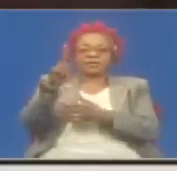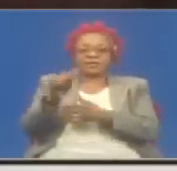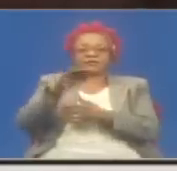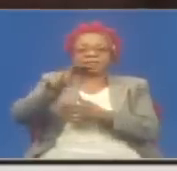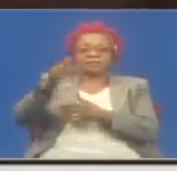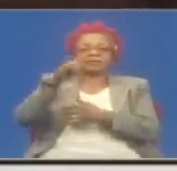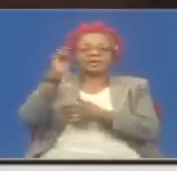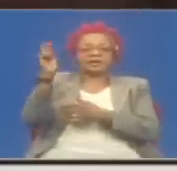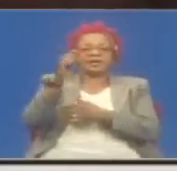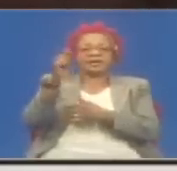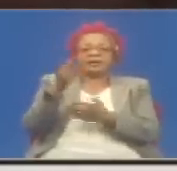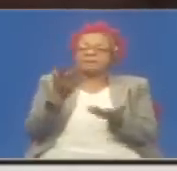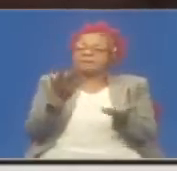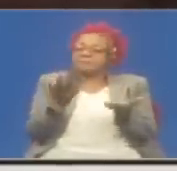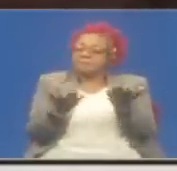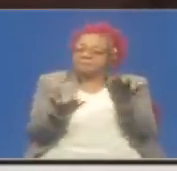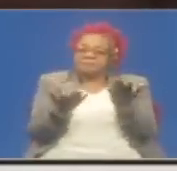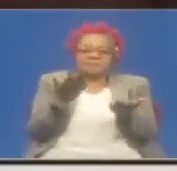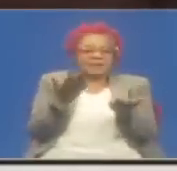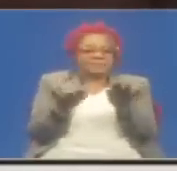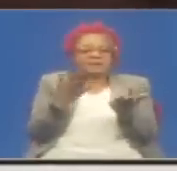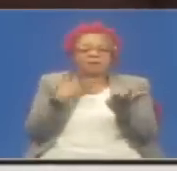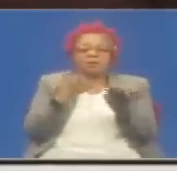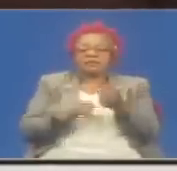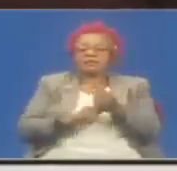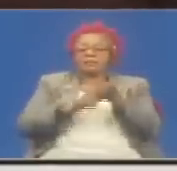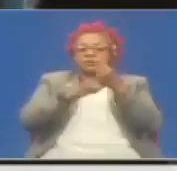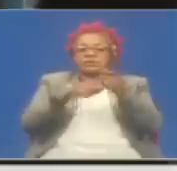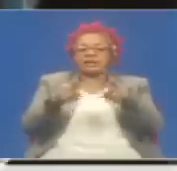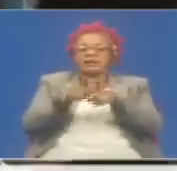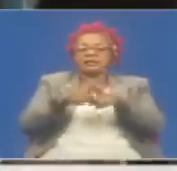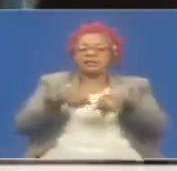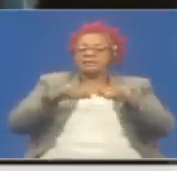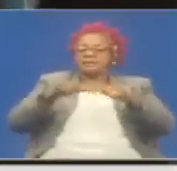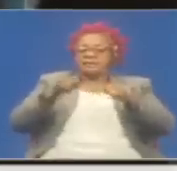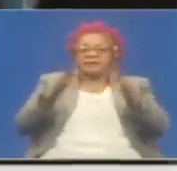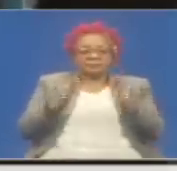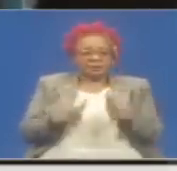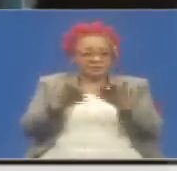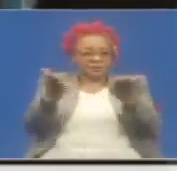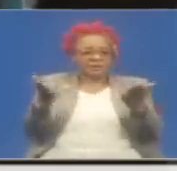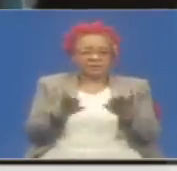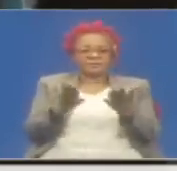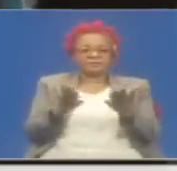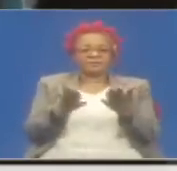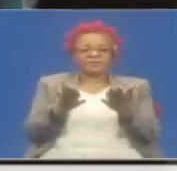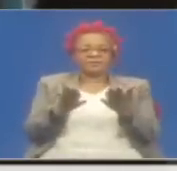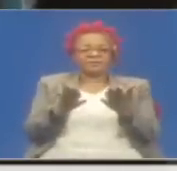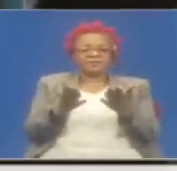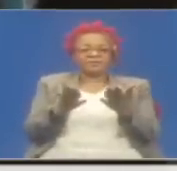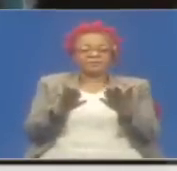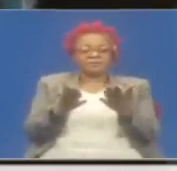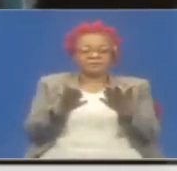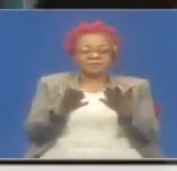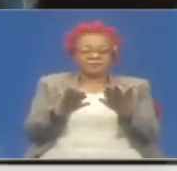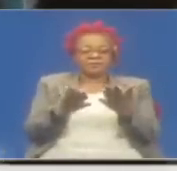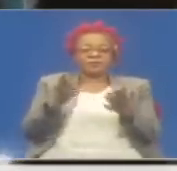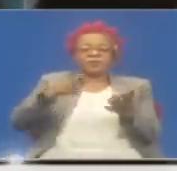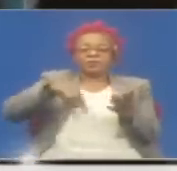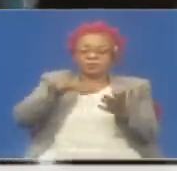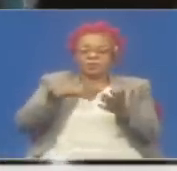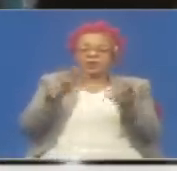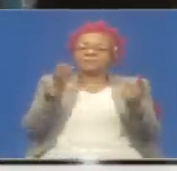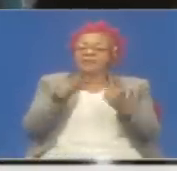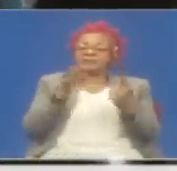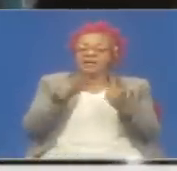Kenya, pengine kutafuta uungwaji mkono kama mbabe wa eneo hili. We are also doing succession management and we are going to mentor our